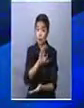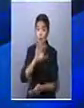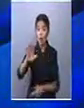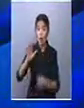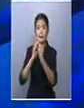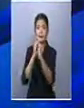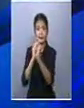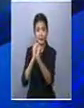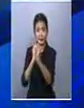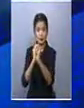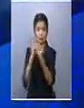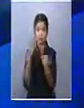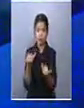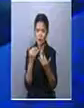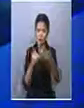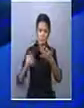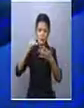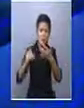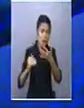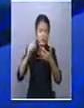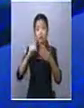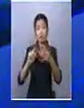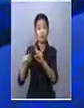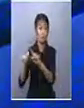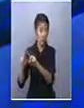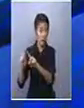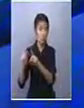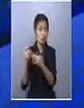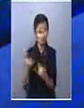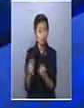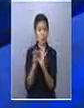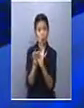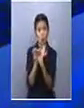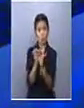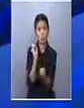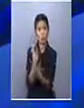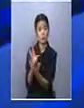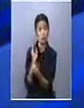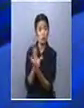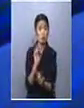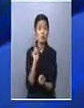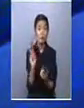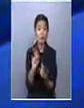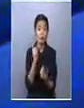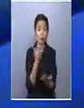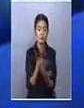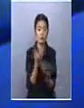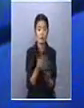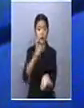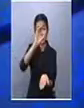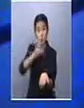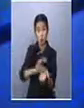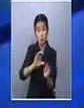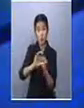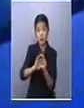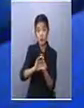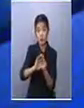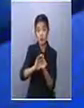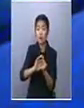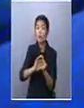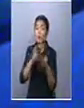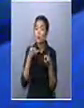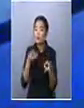งระยะเวลาที่ผันผวนที่ผ่านมานะคะถือว่าเป็นปัจจัยกดดันปัจจัยหนึ่งต่อทิศทางของมูลค่ากองทุนนะคะหรือว่าการลง